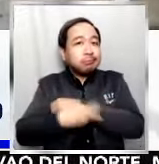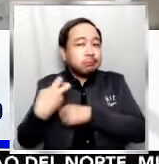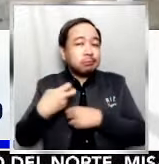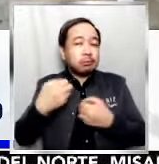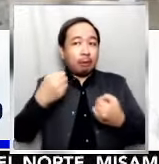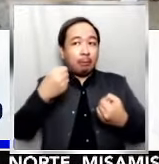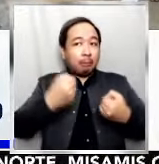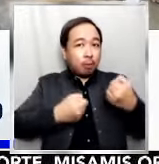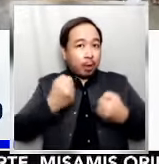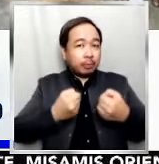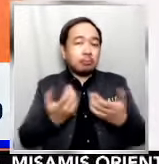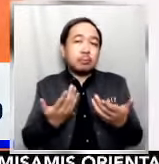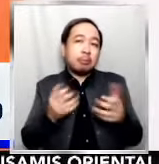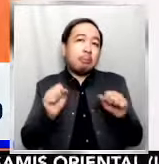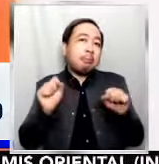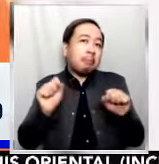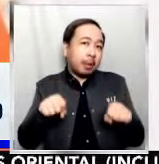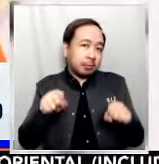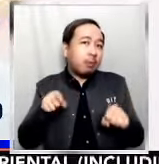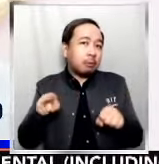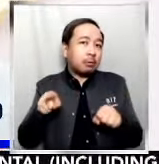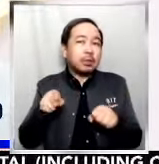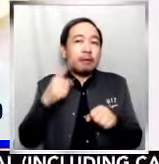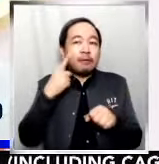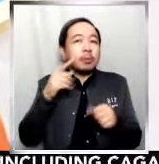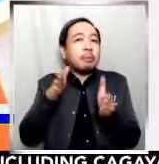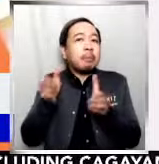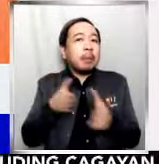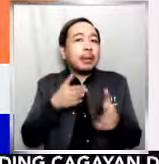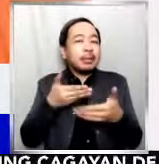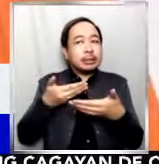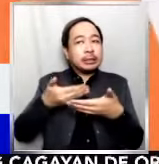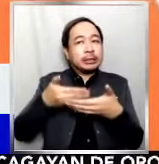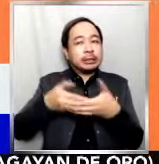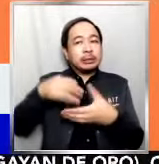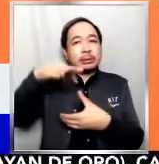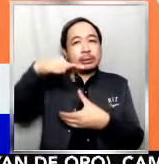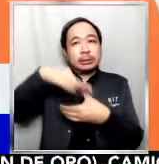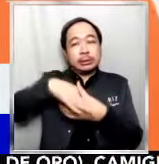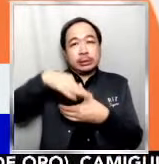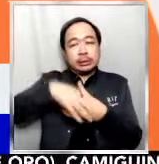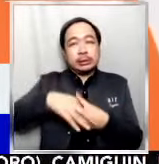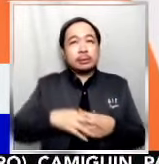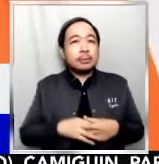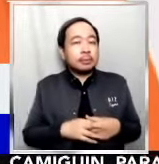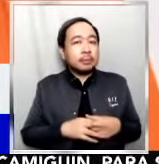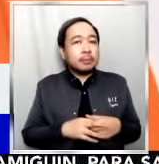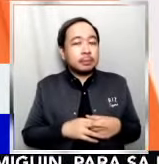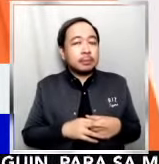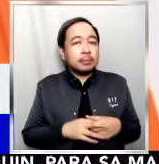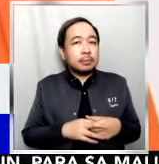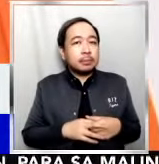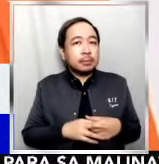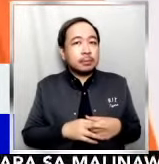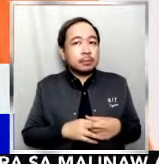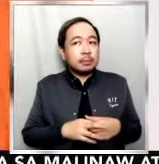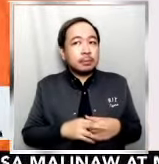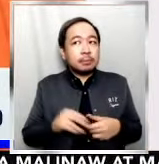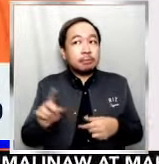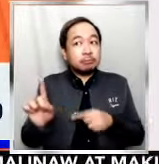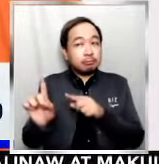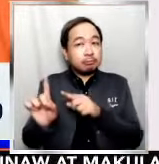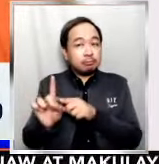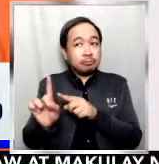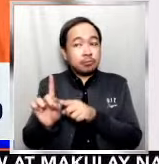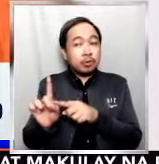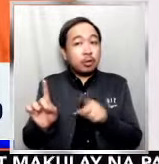yung upcoming elections. Nagsabi sa akin na hanapan siya po. Ikaw mismo ang kinausap ng bayo, kaya